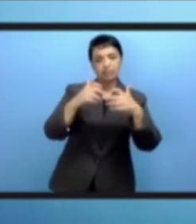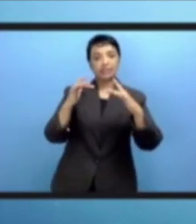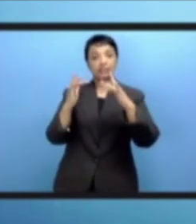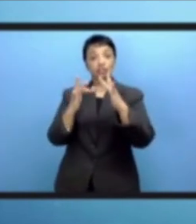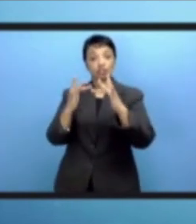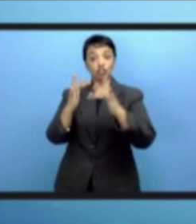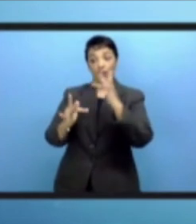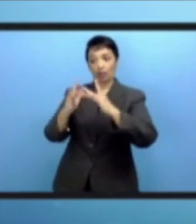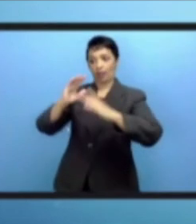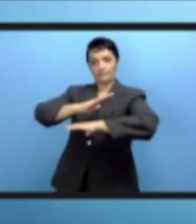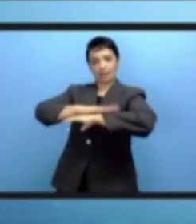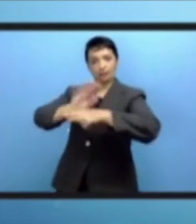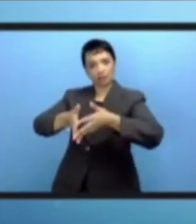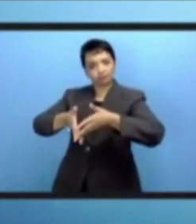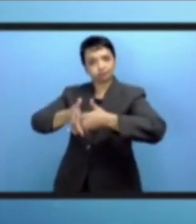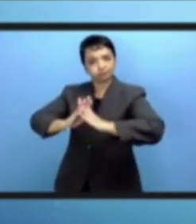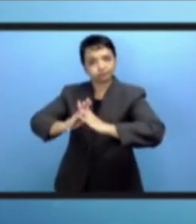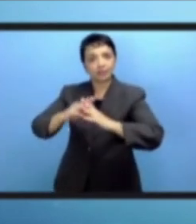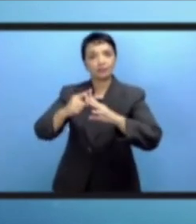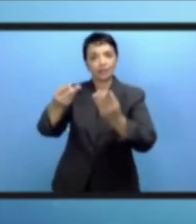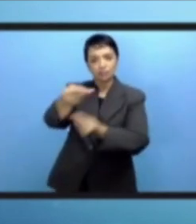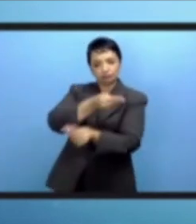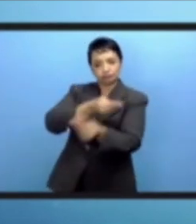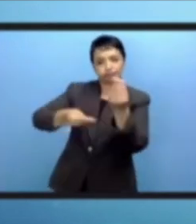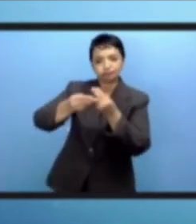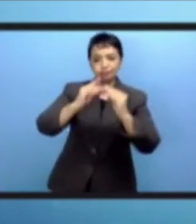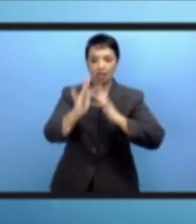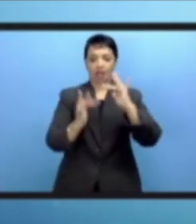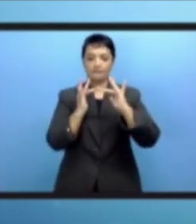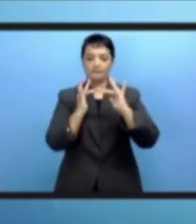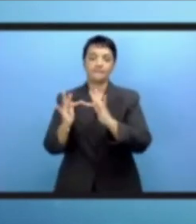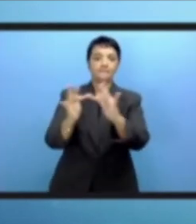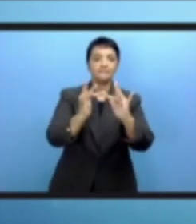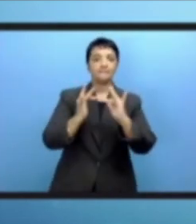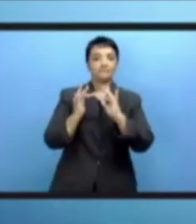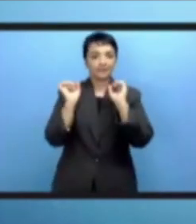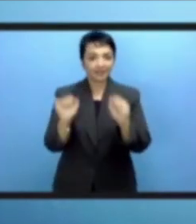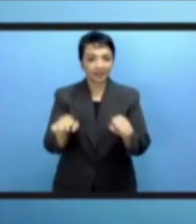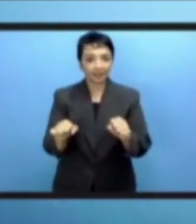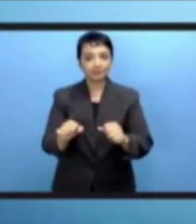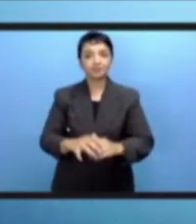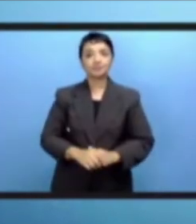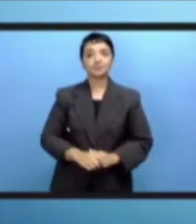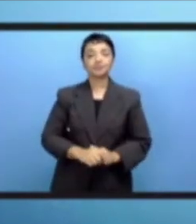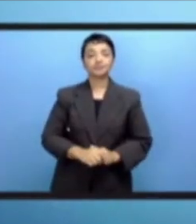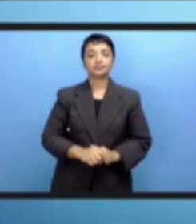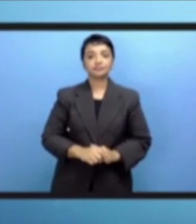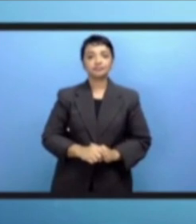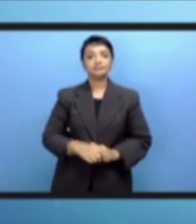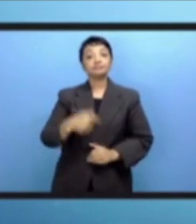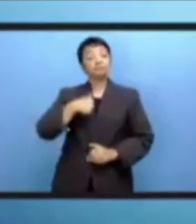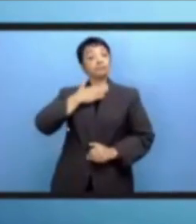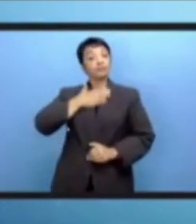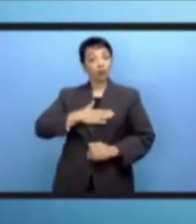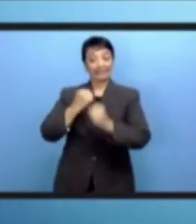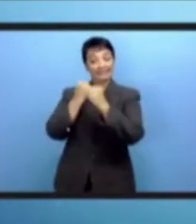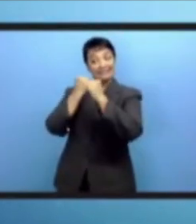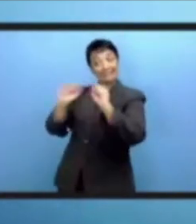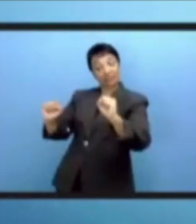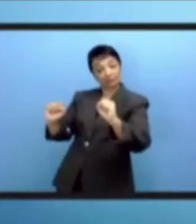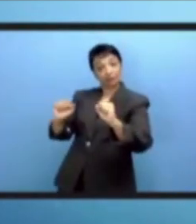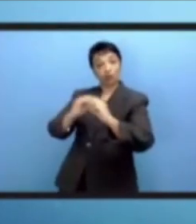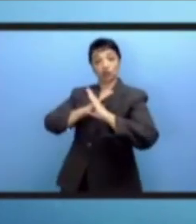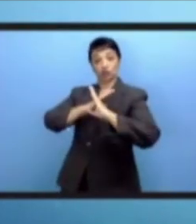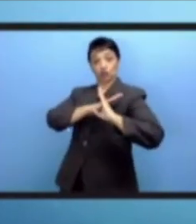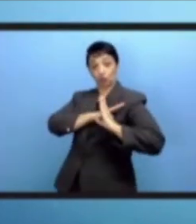платформы обработки данных и тем самым вносить свой вклад в создание и развитие экосистемы, цифровой экосистемы в